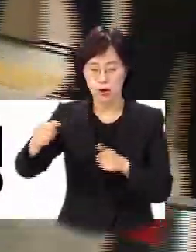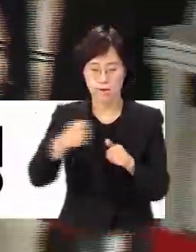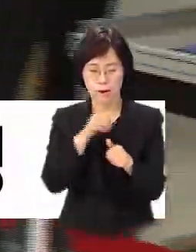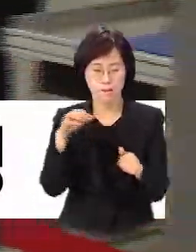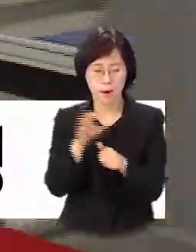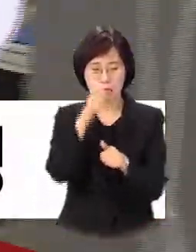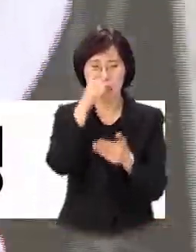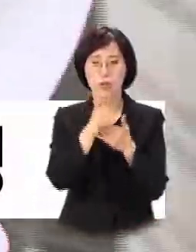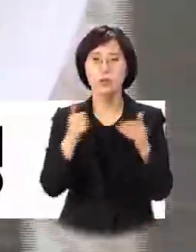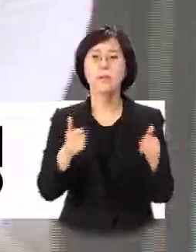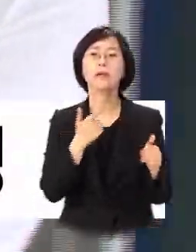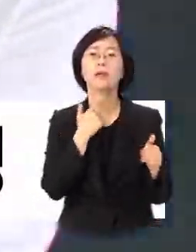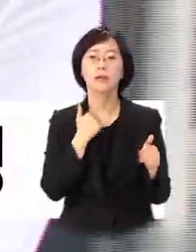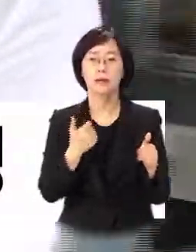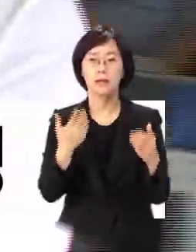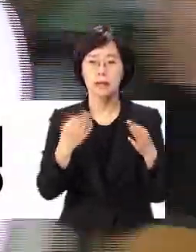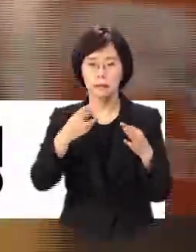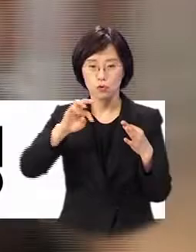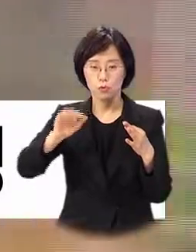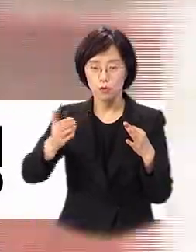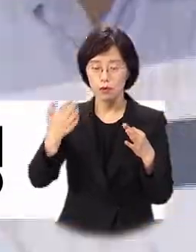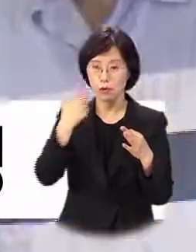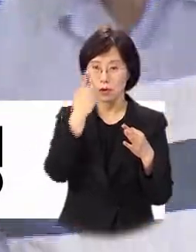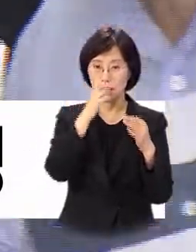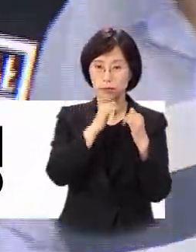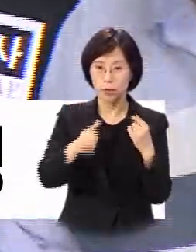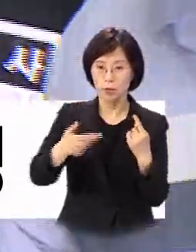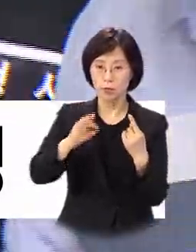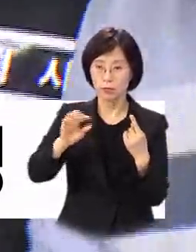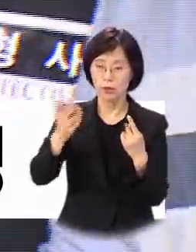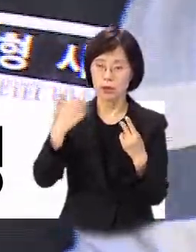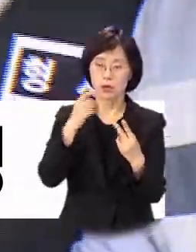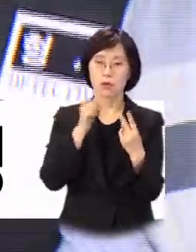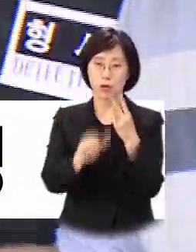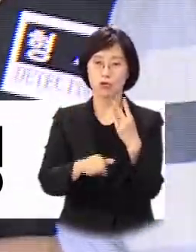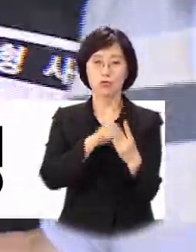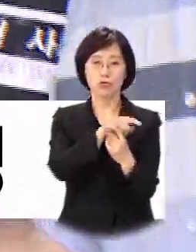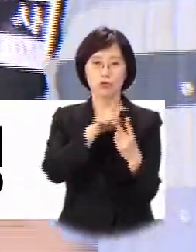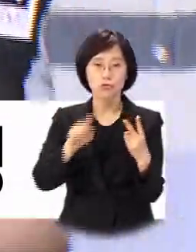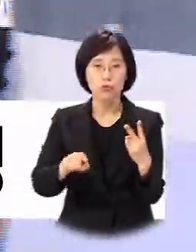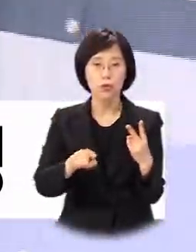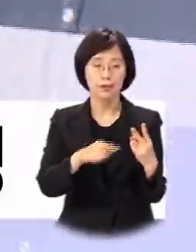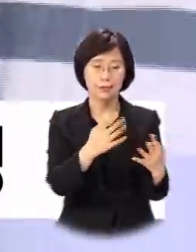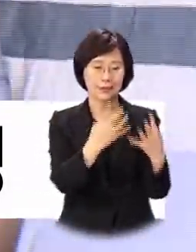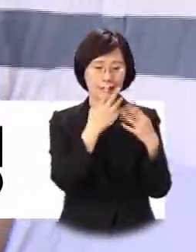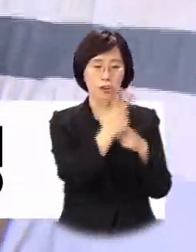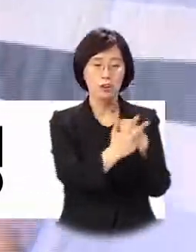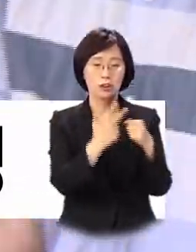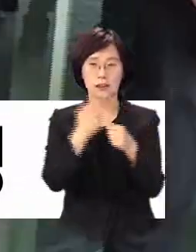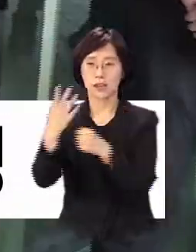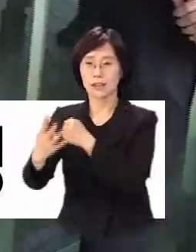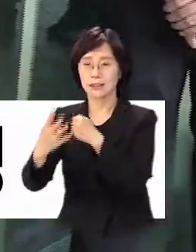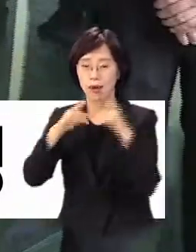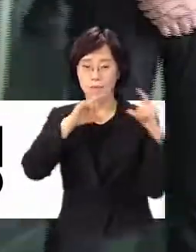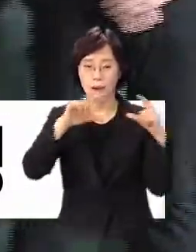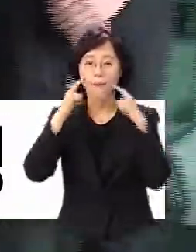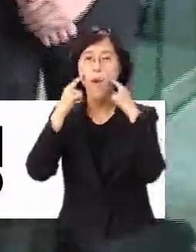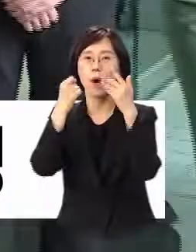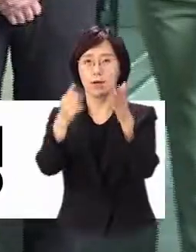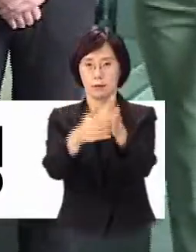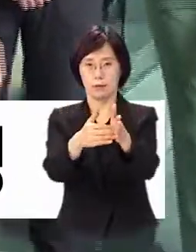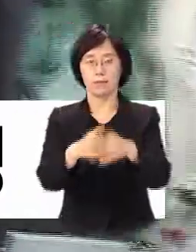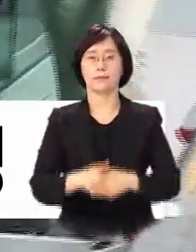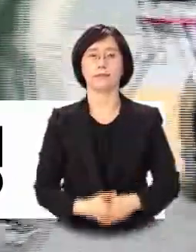가혹행위 혐의로 재판에 넘겨진 김규봉 전 감독과 장윤정 전 선수는 각각 징역 7년과 징역 4년형을